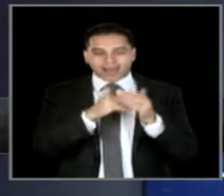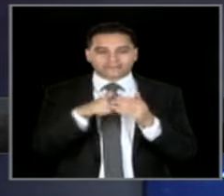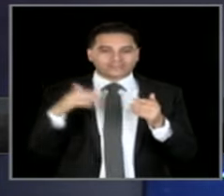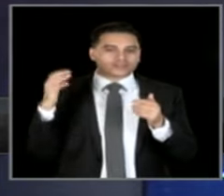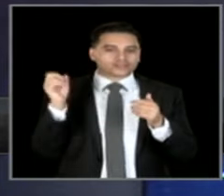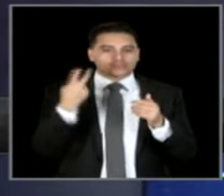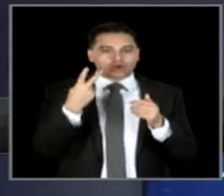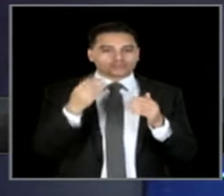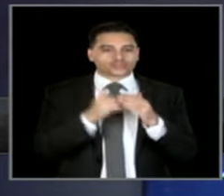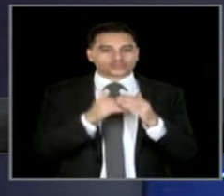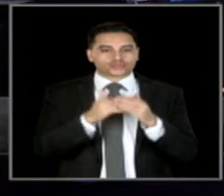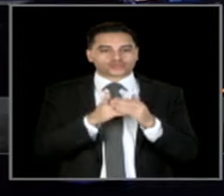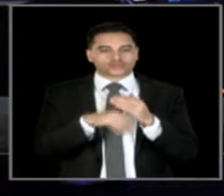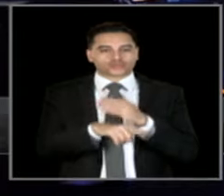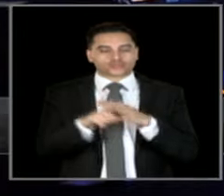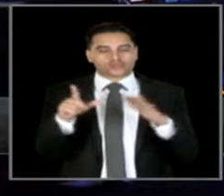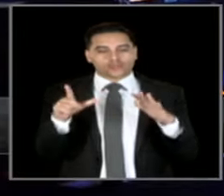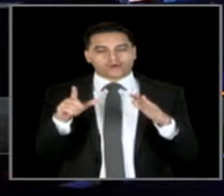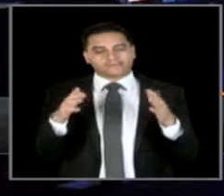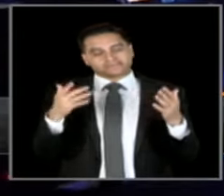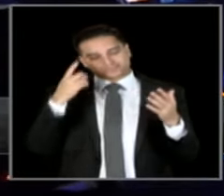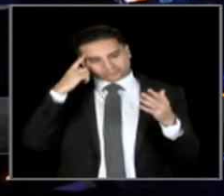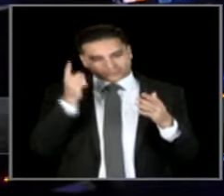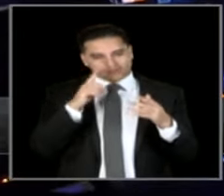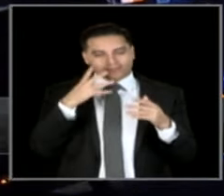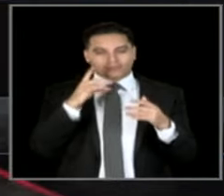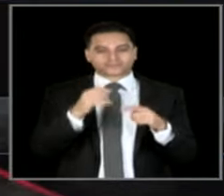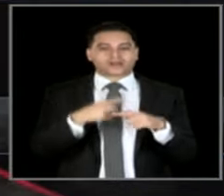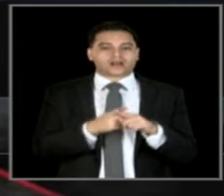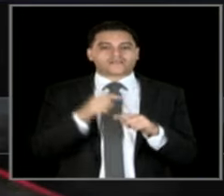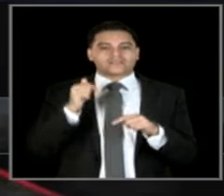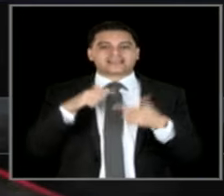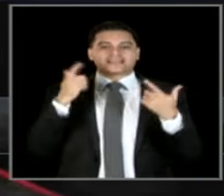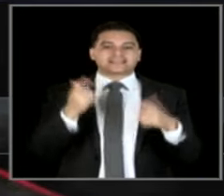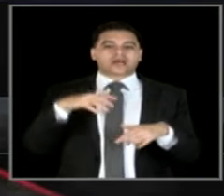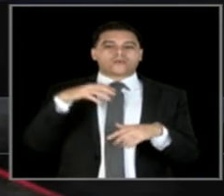اسبوع 54 غلط ما اللغه الرسميه في دوله نيكارجوا